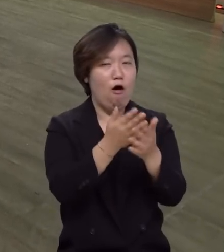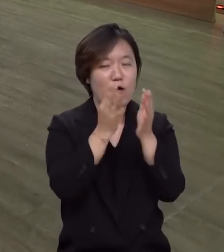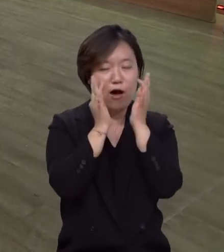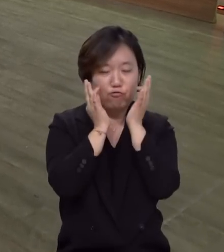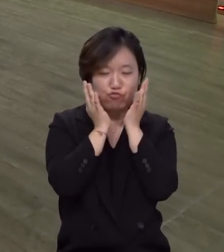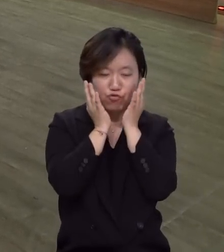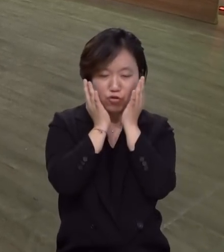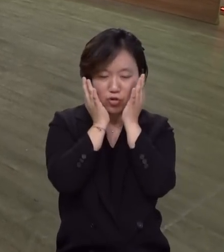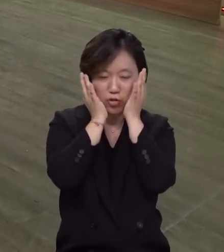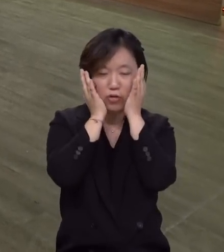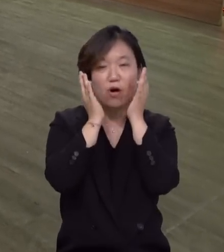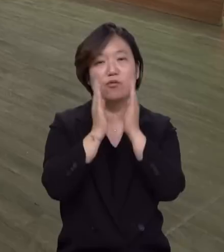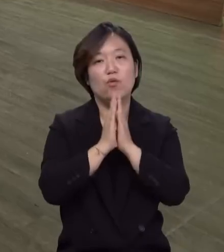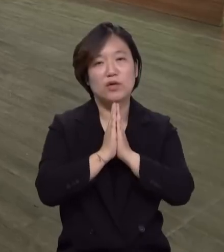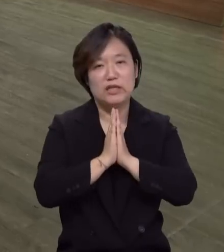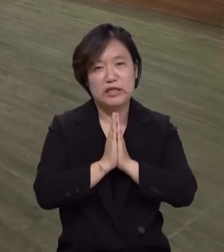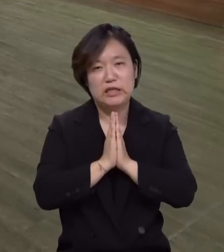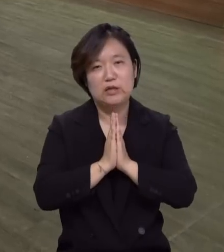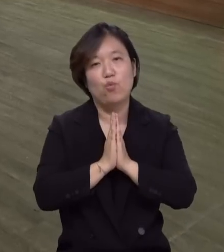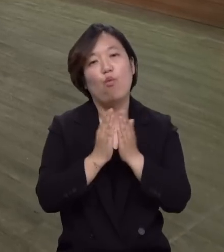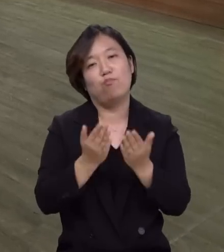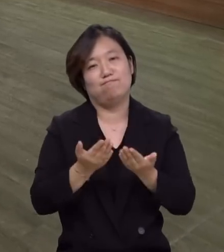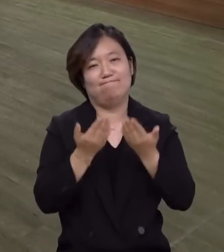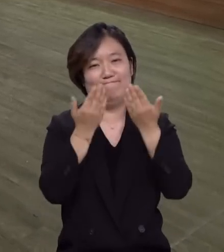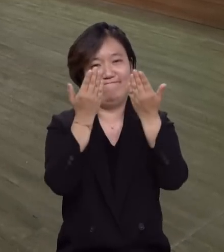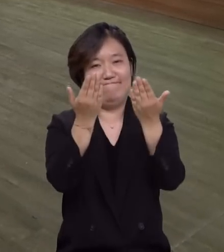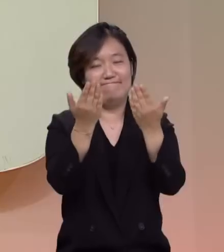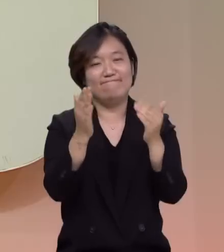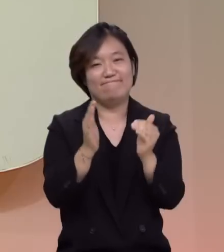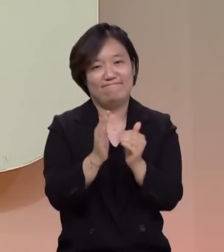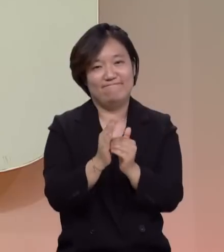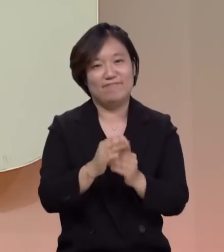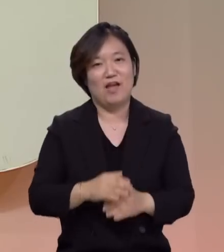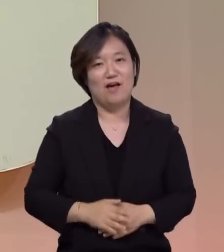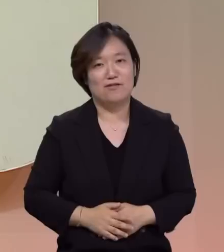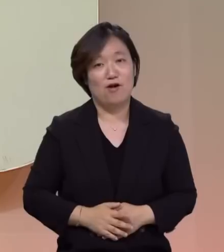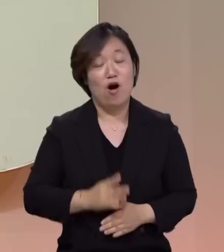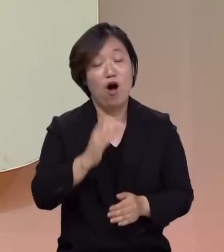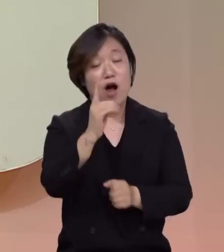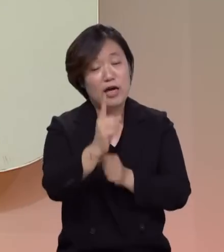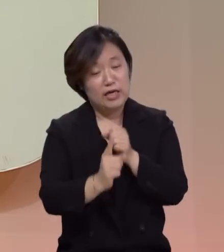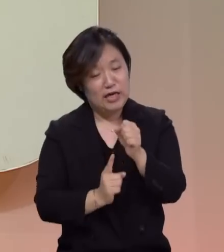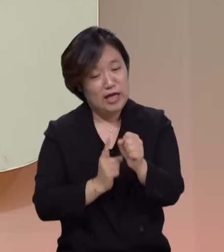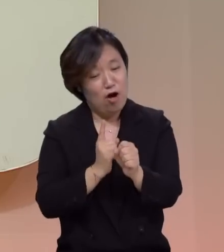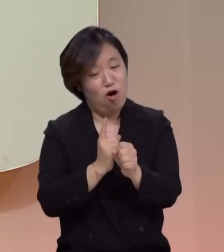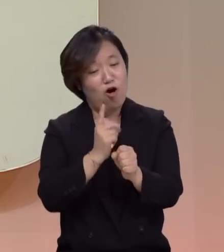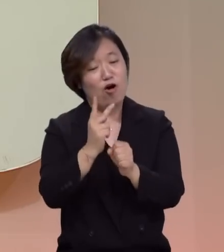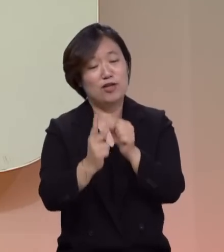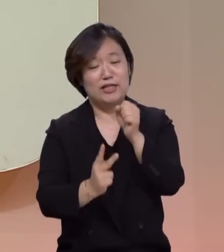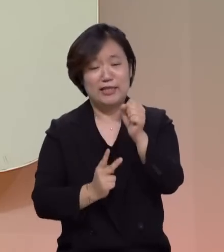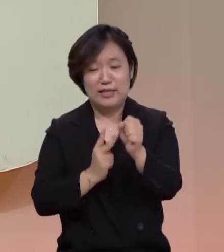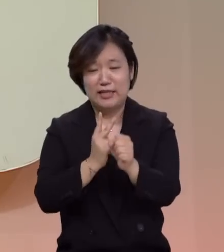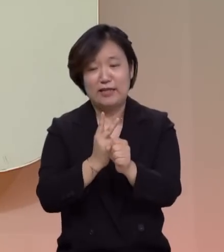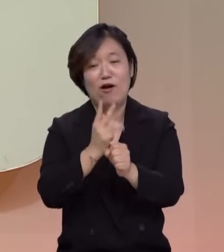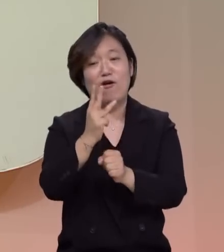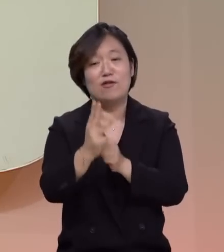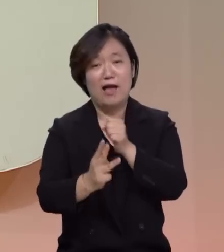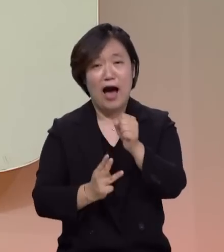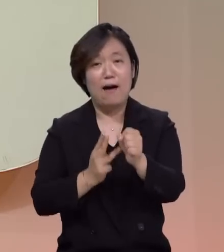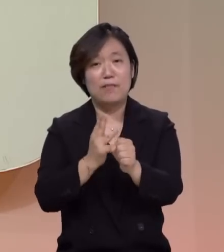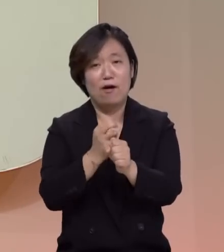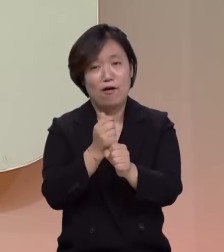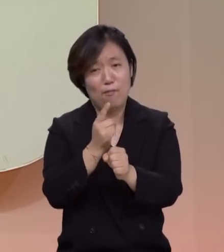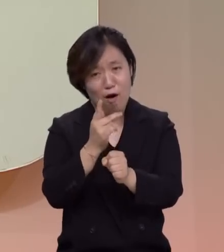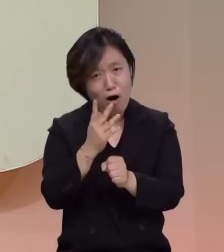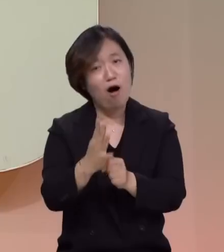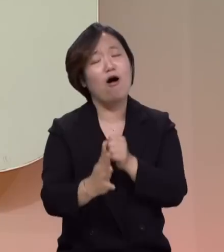지극정성 항상 기도를 올렸다고 합니다 그렇게 1년 2년 3년 몇 년에